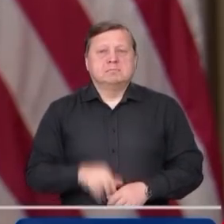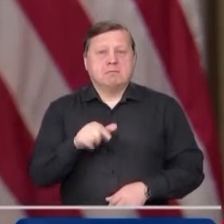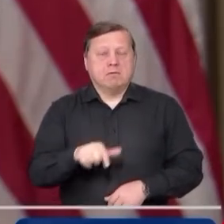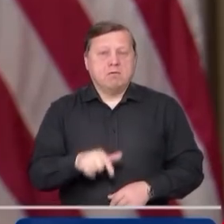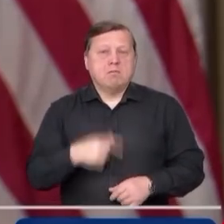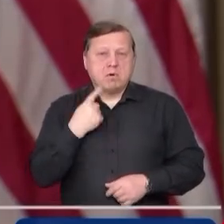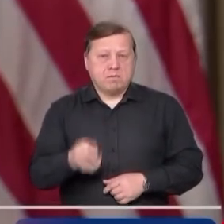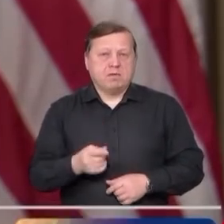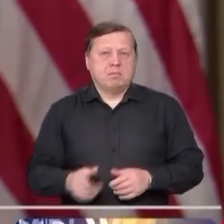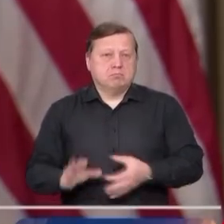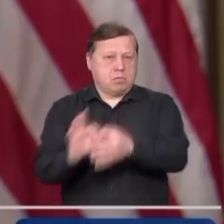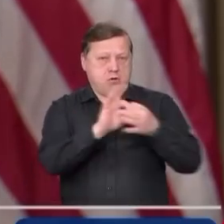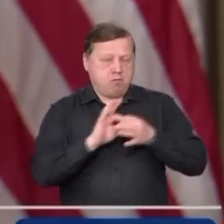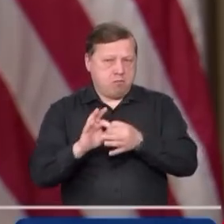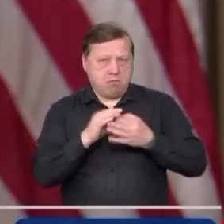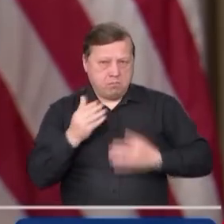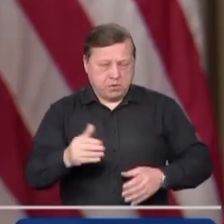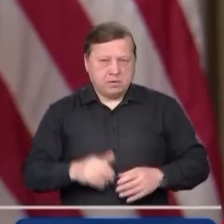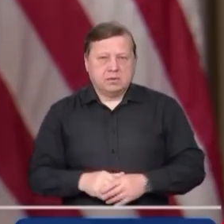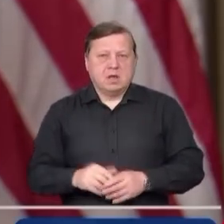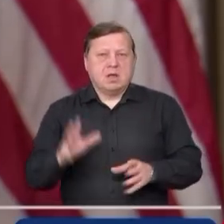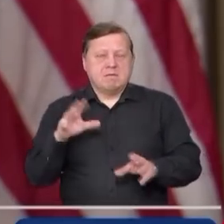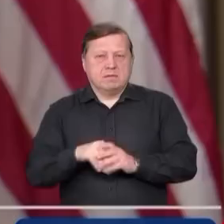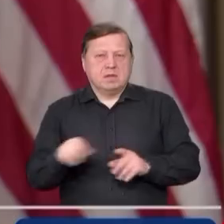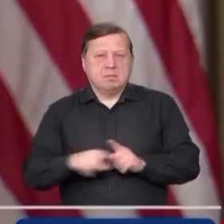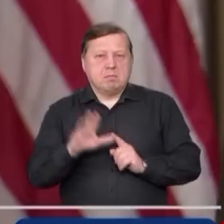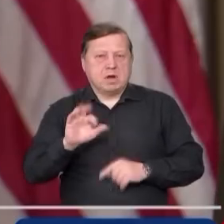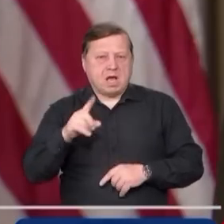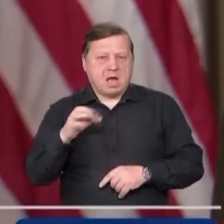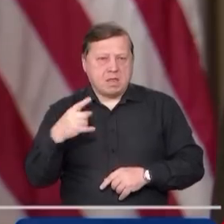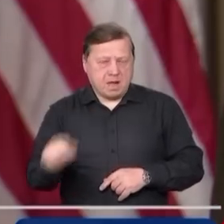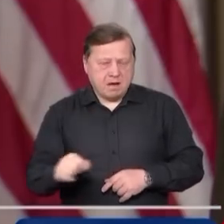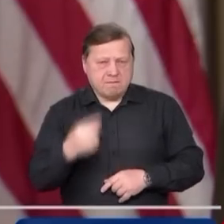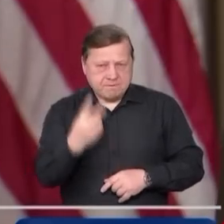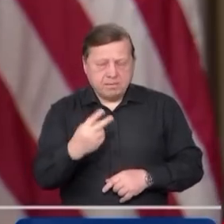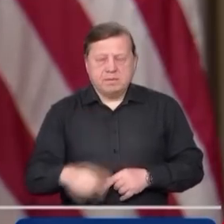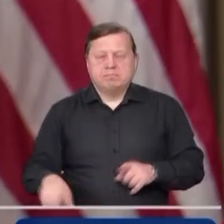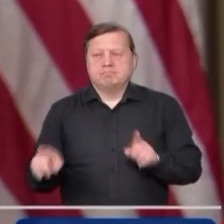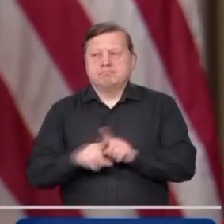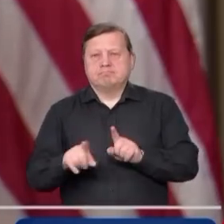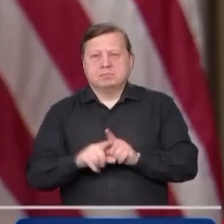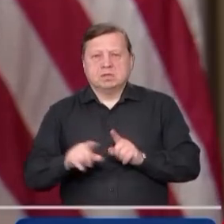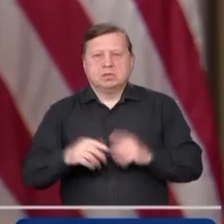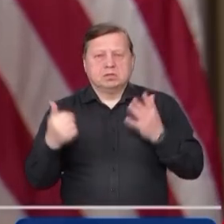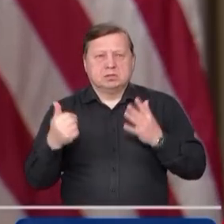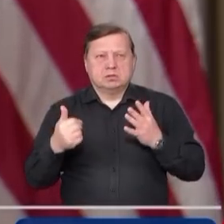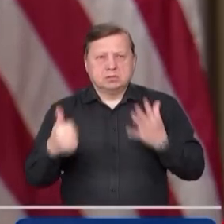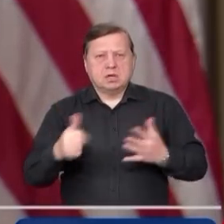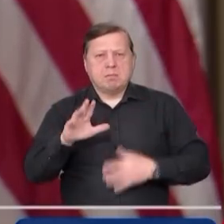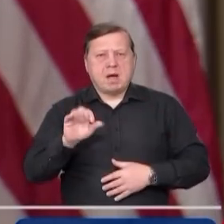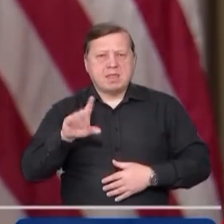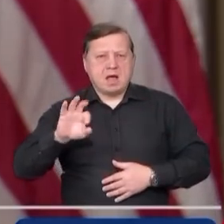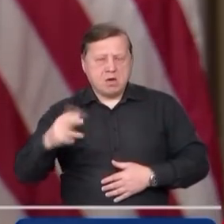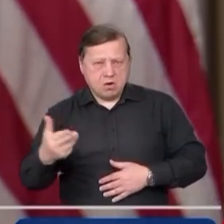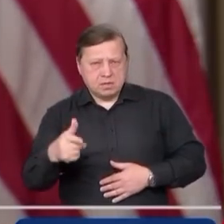prowadzenia operacji połączonych ze wsparciem artylerii, dwie brygady oraz sześć